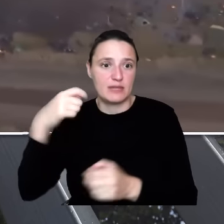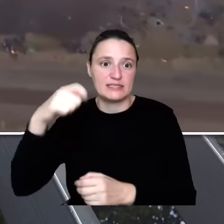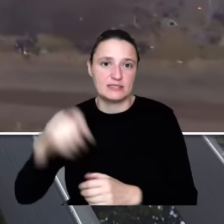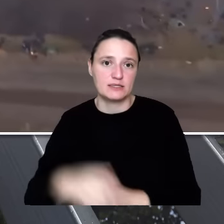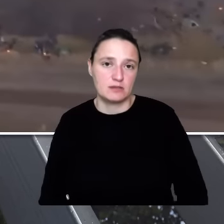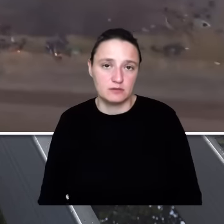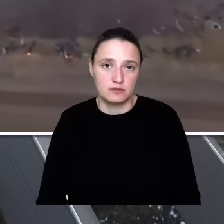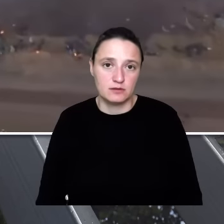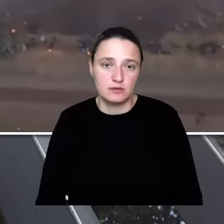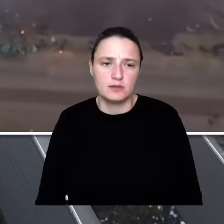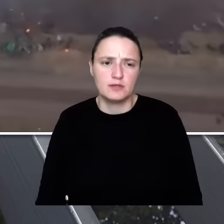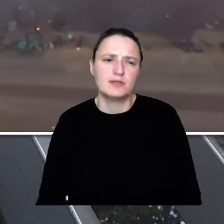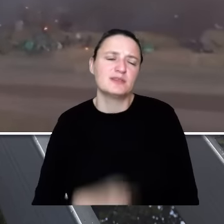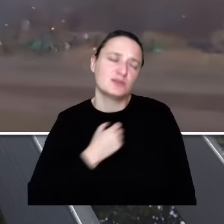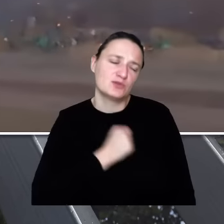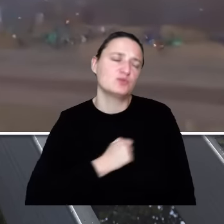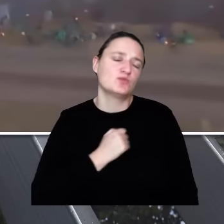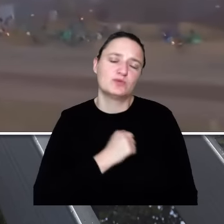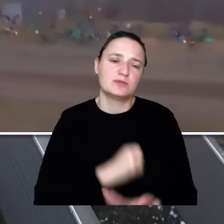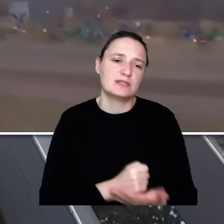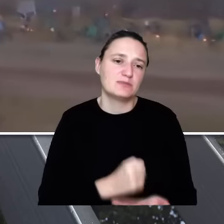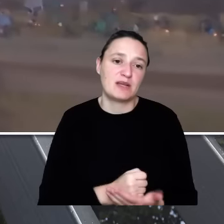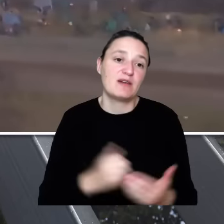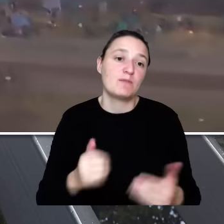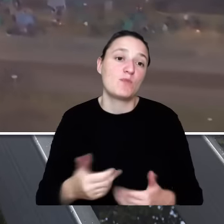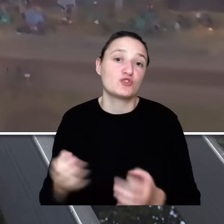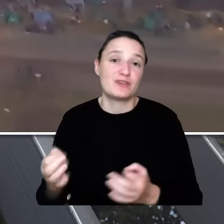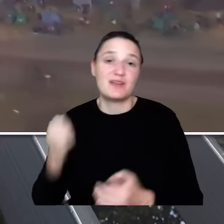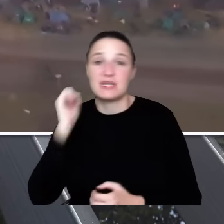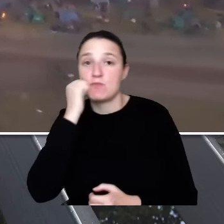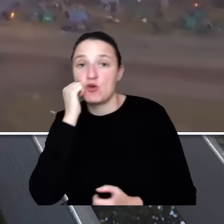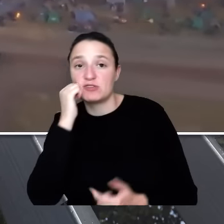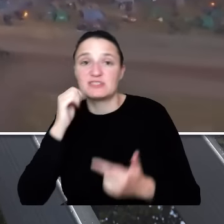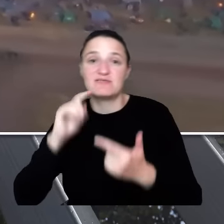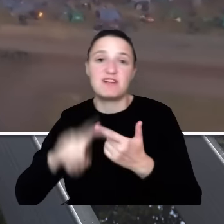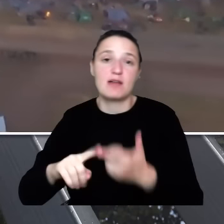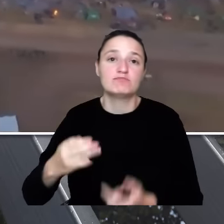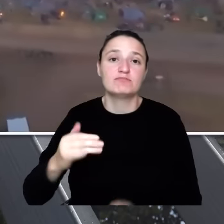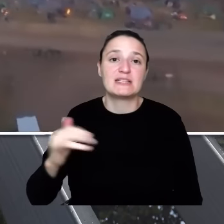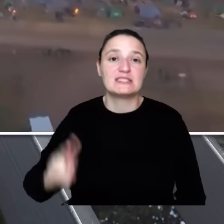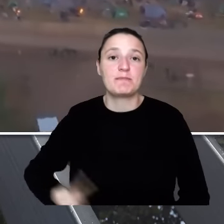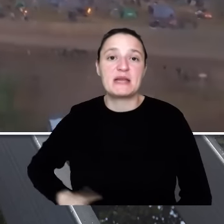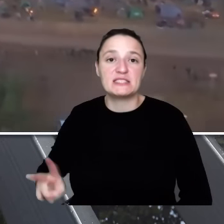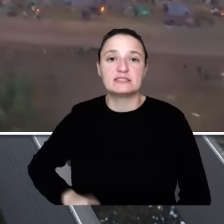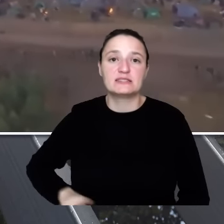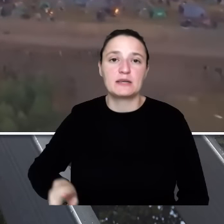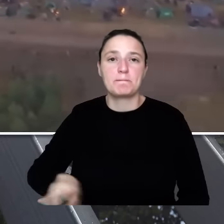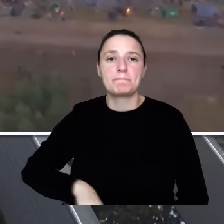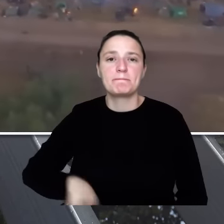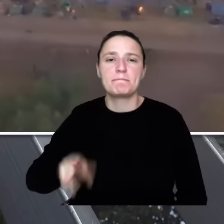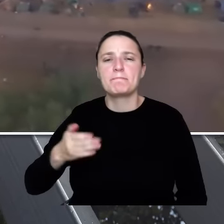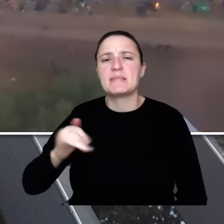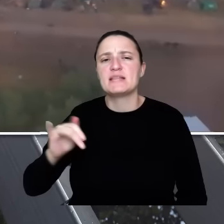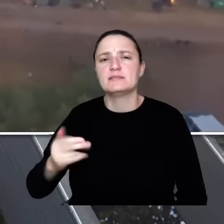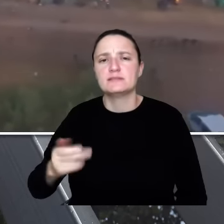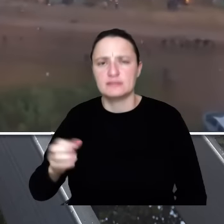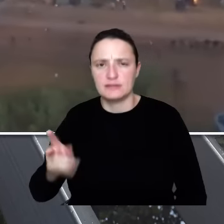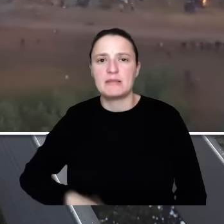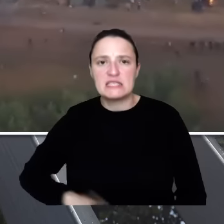w tej chwili ktoś w Mińsku czy w Moskwie analizuje dokładnie tę sytuację i tworzy kolejne